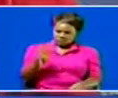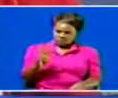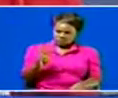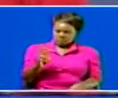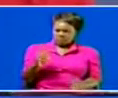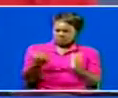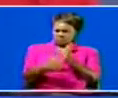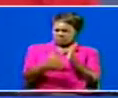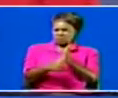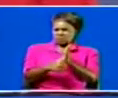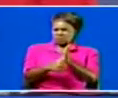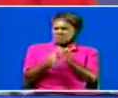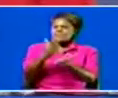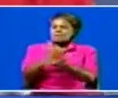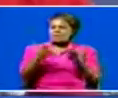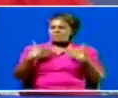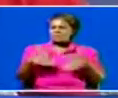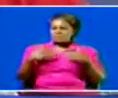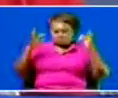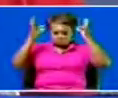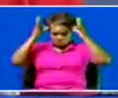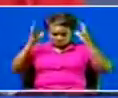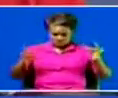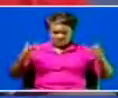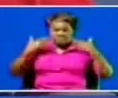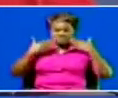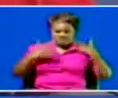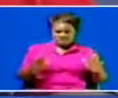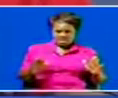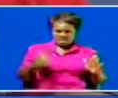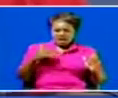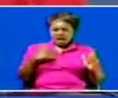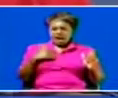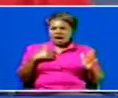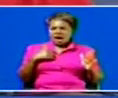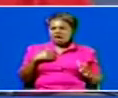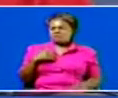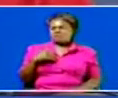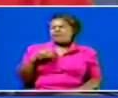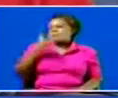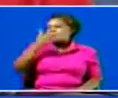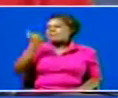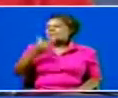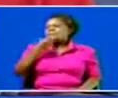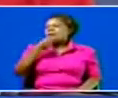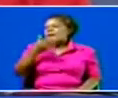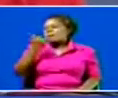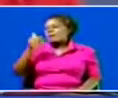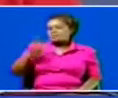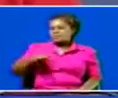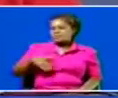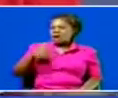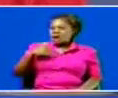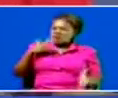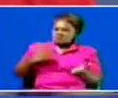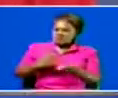kooni, kuna wale walofanya maharusi wana wale wasimamizi wao wa kwanza. Una haki ya yule bibi ama